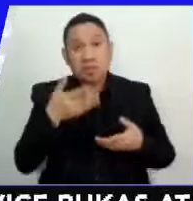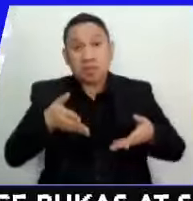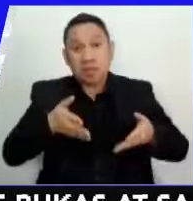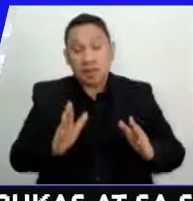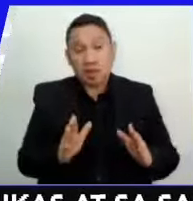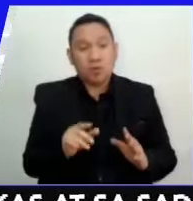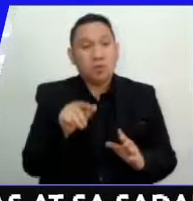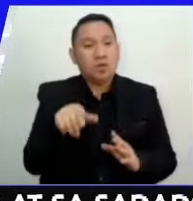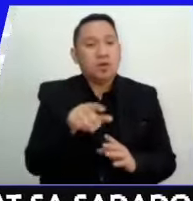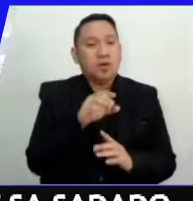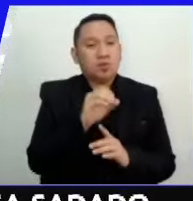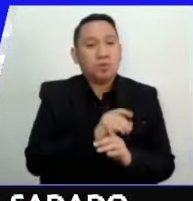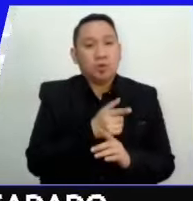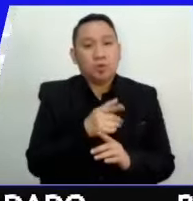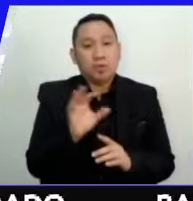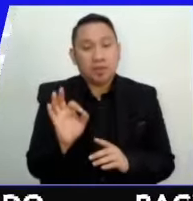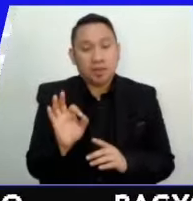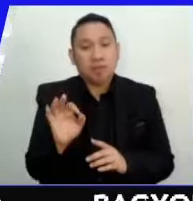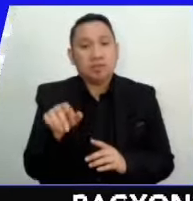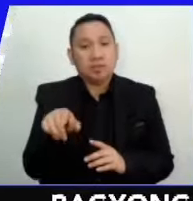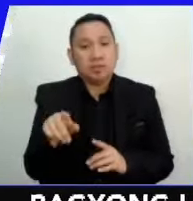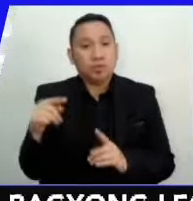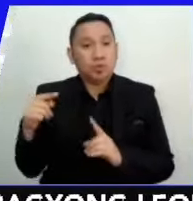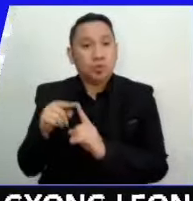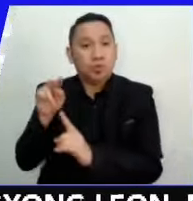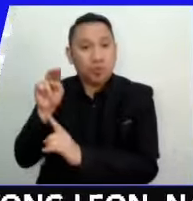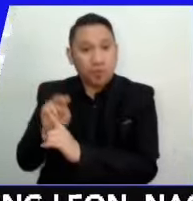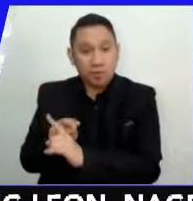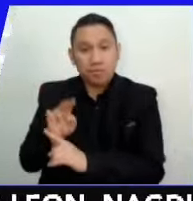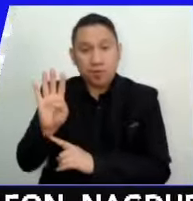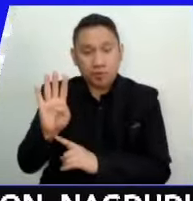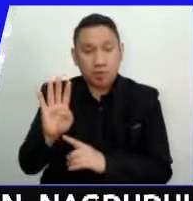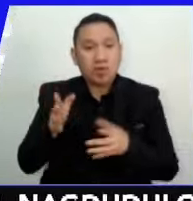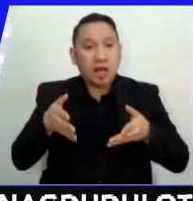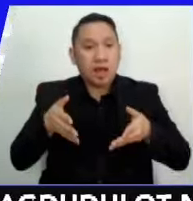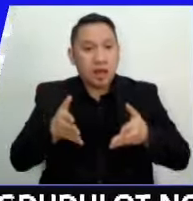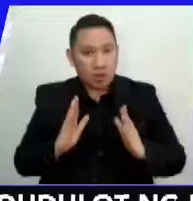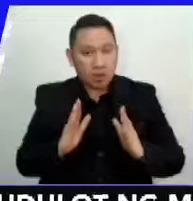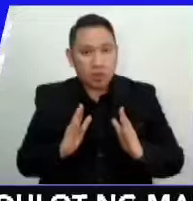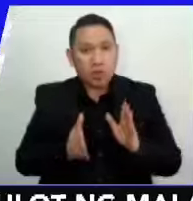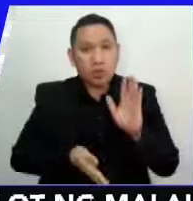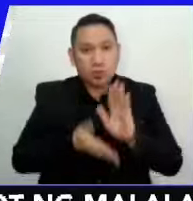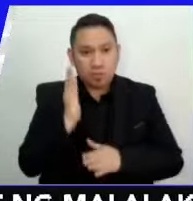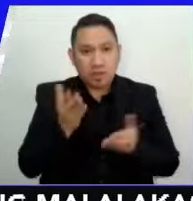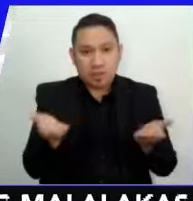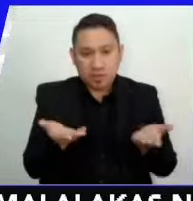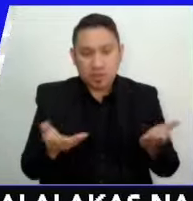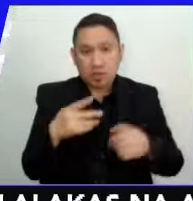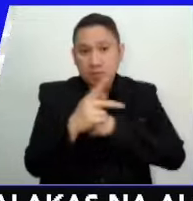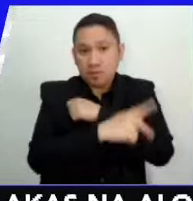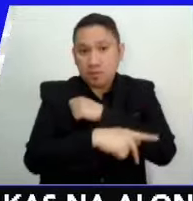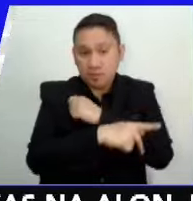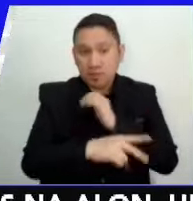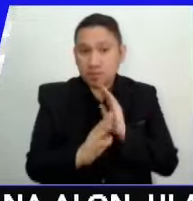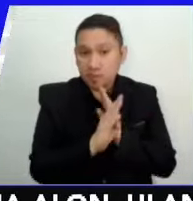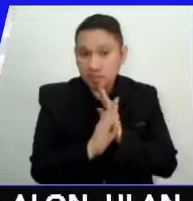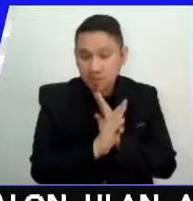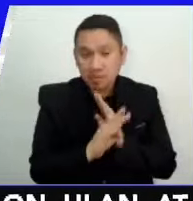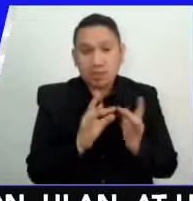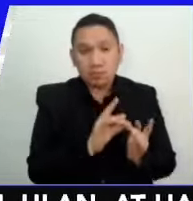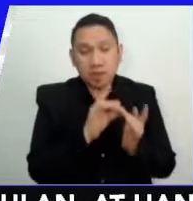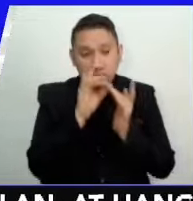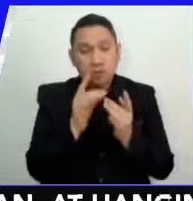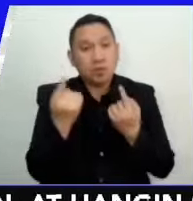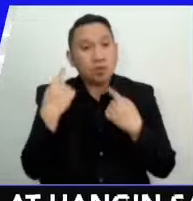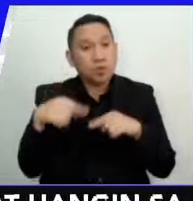umaga ng November 4 na makadaan dito sa kabahan ng EDSA ito mga provincial buses, particular ng mga patungo sa North Luzon Expressway, para